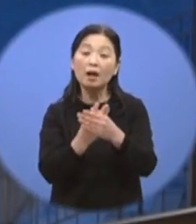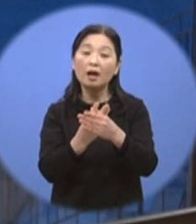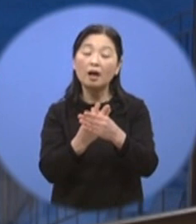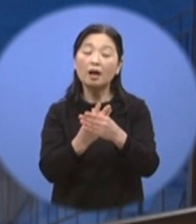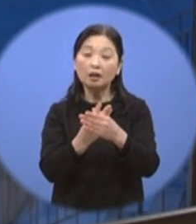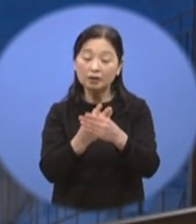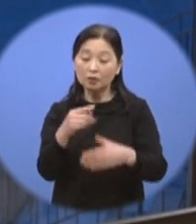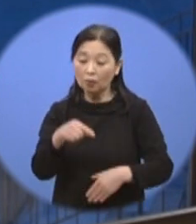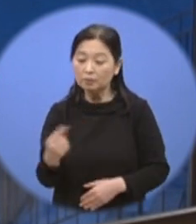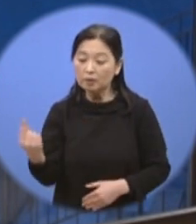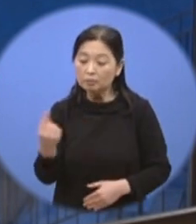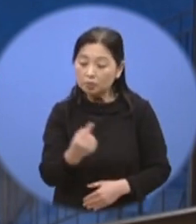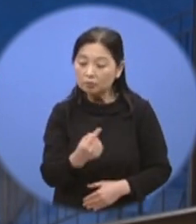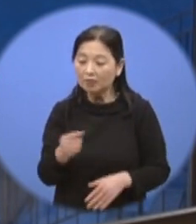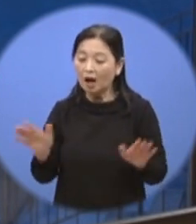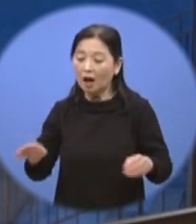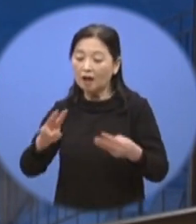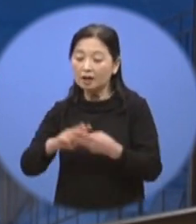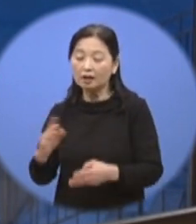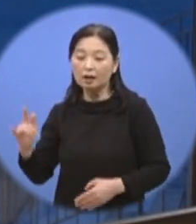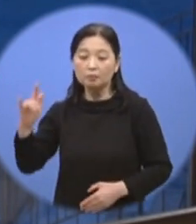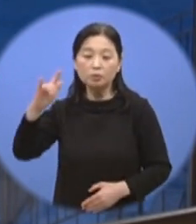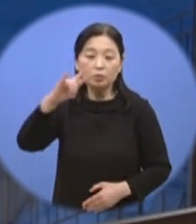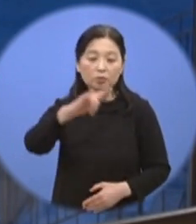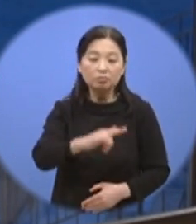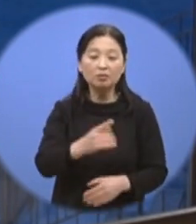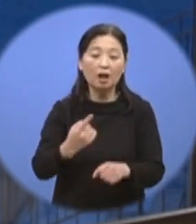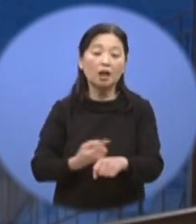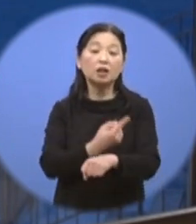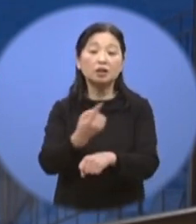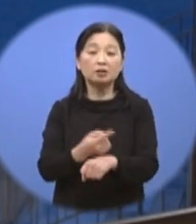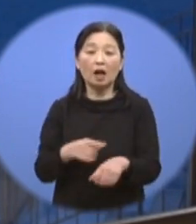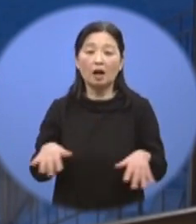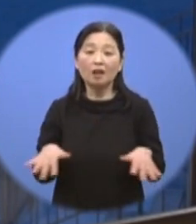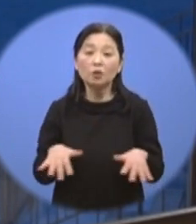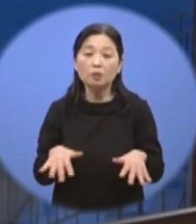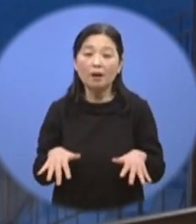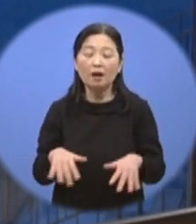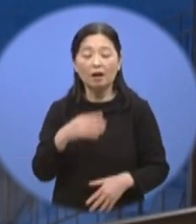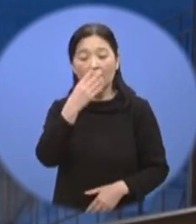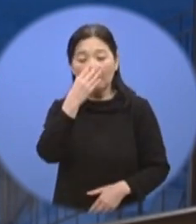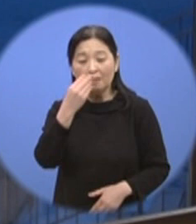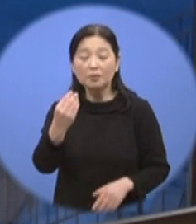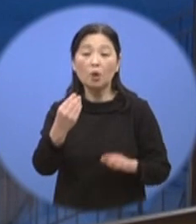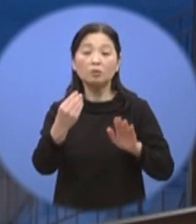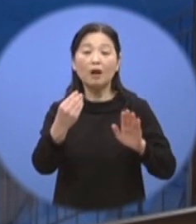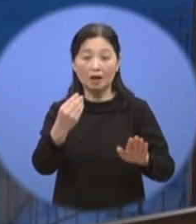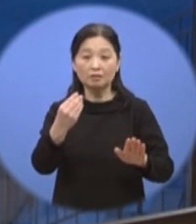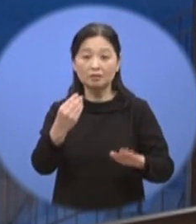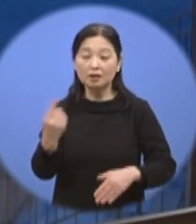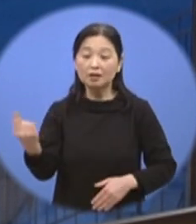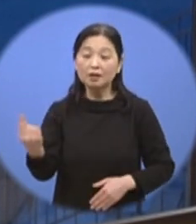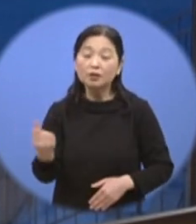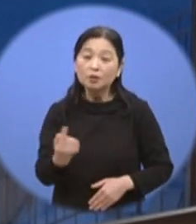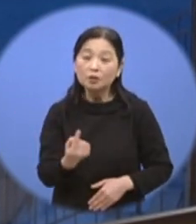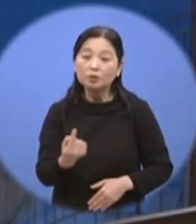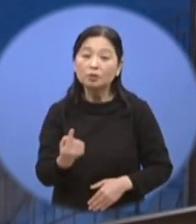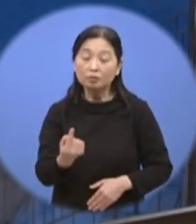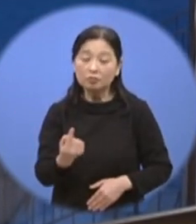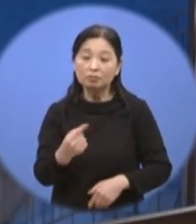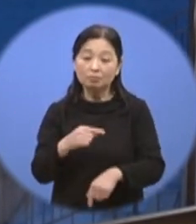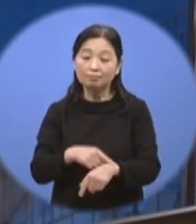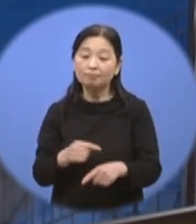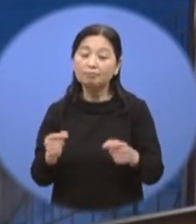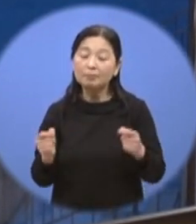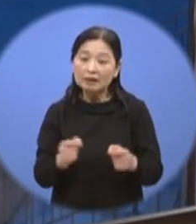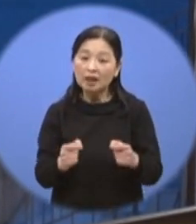ちゃうんですよね、羽田からね。これはやっぱりものすごい魅力で、移動が短いとか、比較的すぐ来れる来や